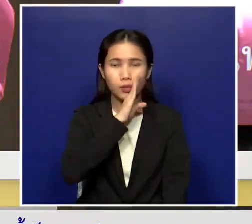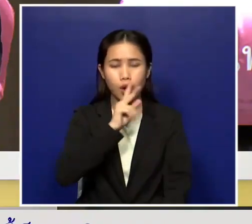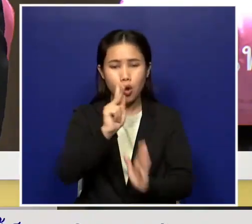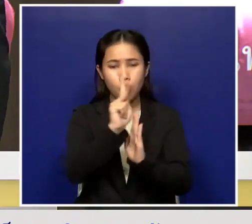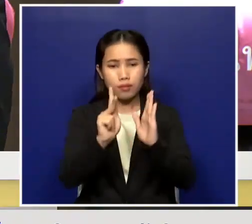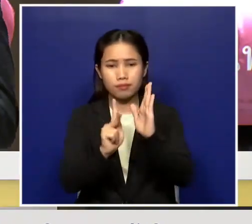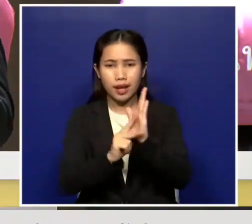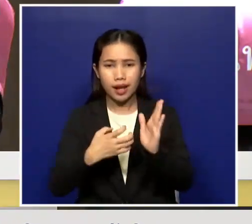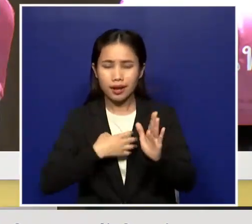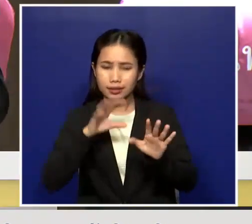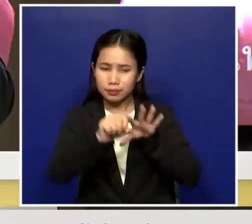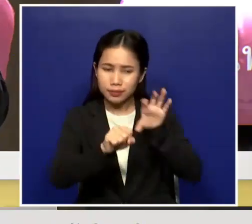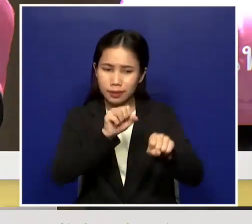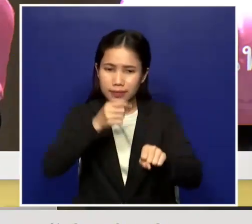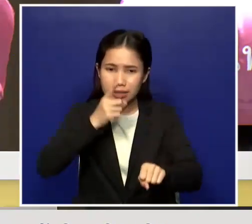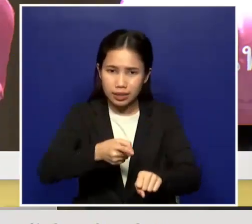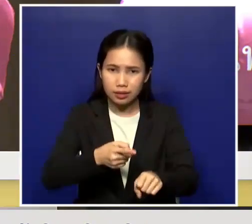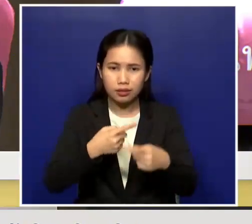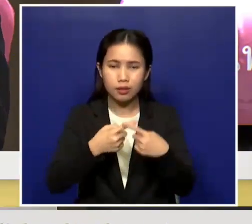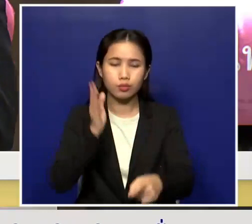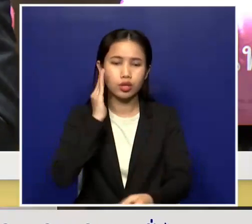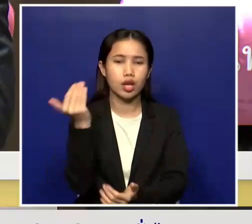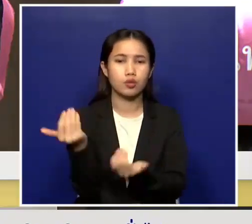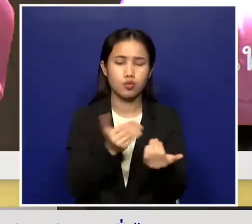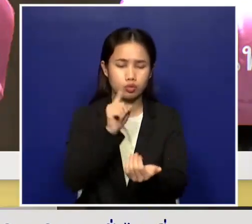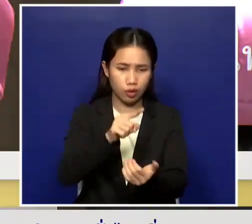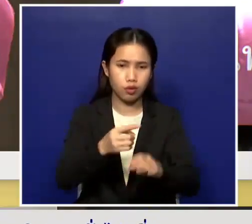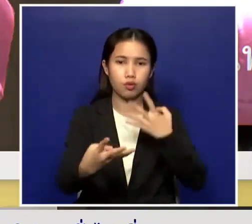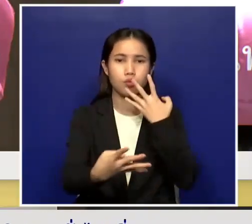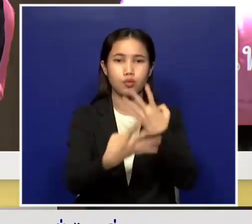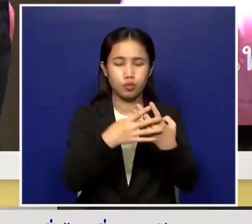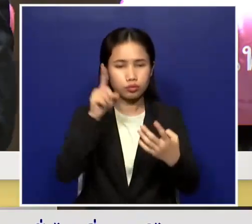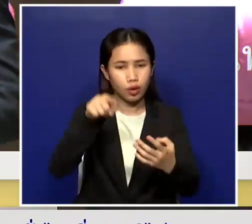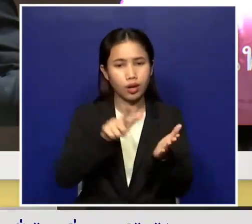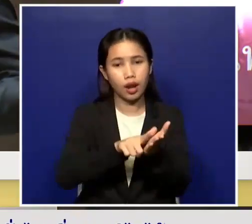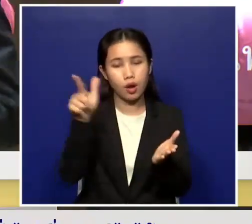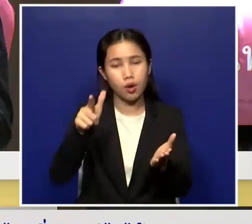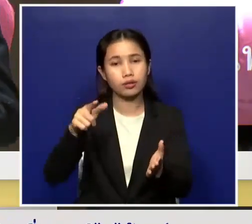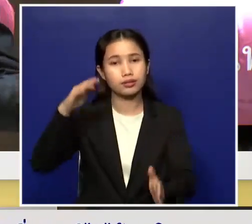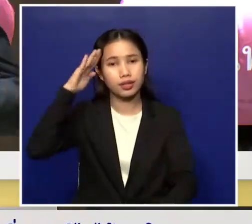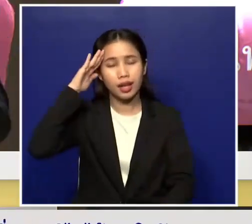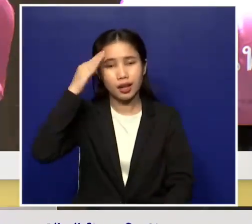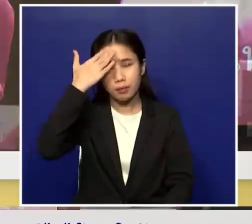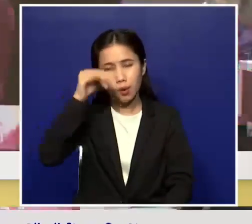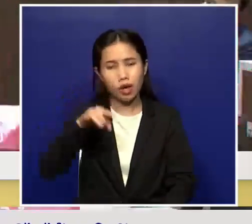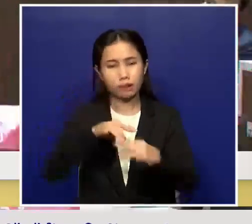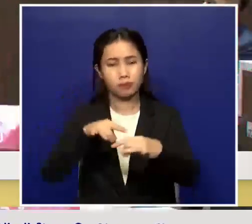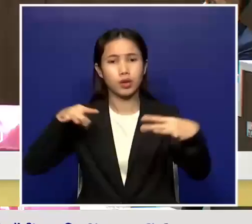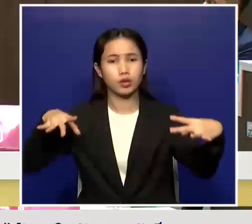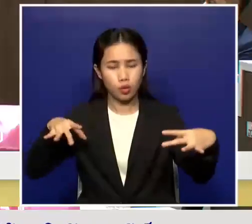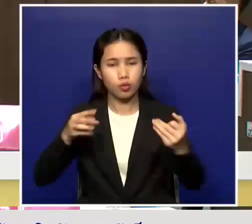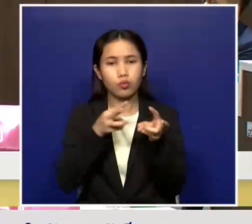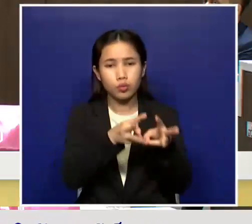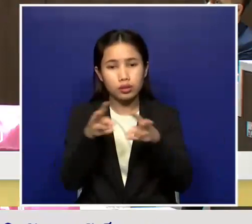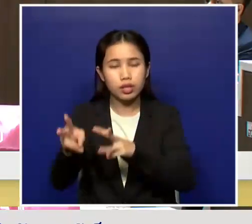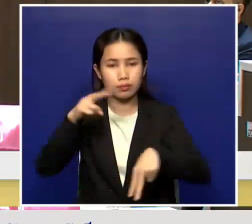ไล่ล่าจริงๆลูกชายคนนี้ก็ต้องติดคุกก็ต้องออกจากราชการทหารเพราะมันขัดแย้งเรื่องระบบการปกครอง